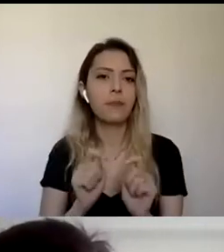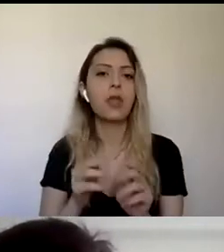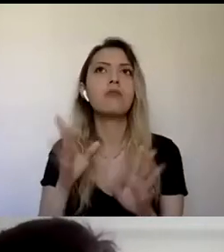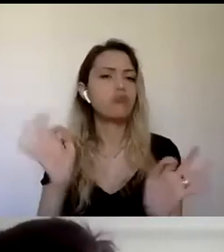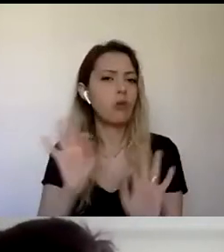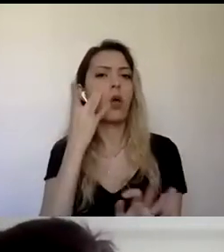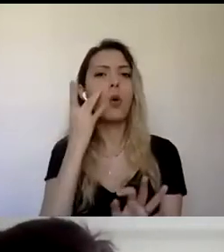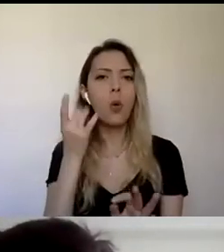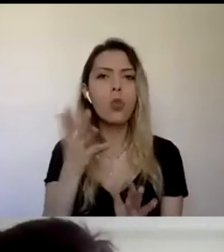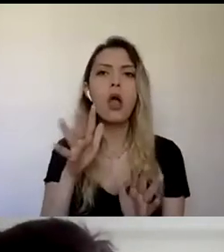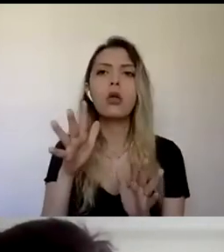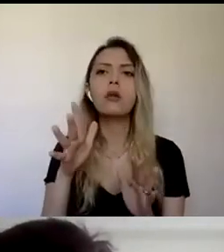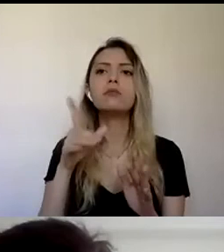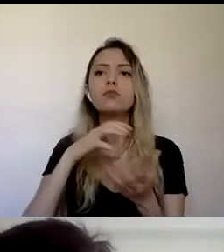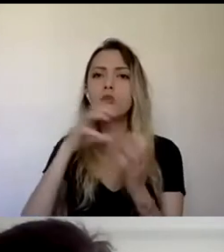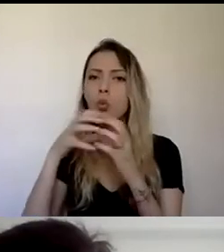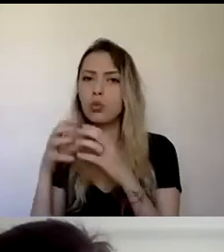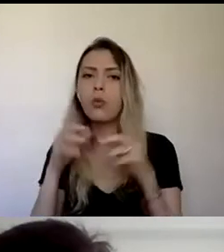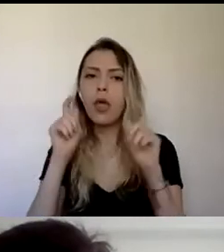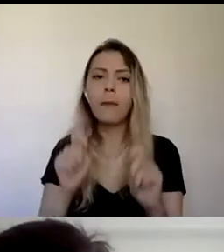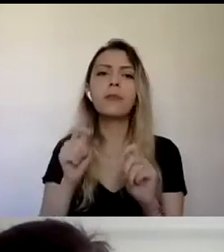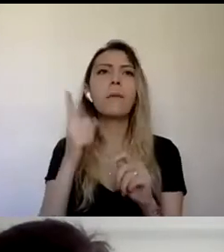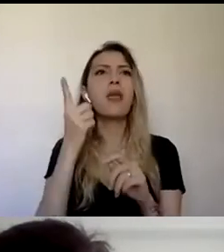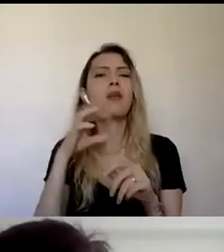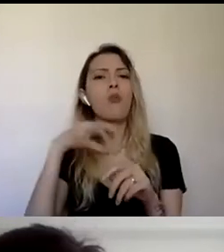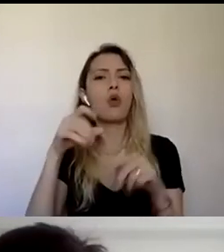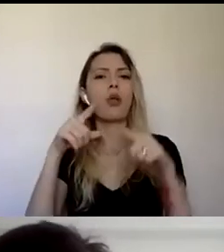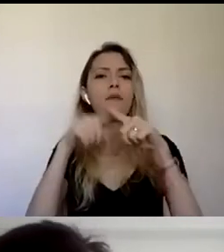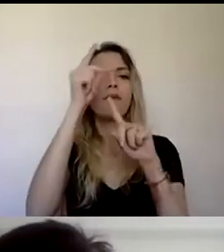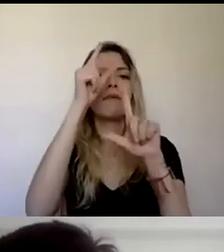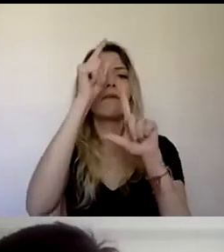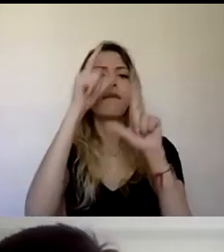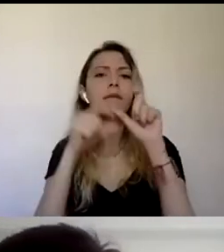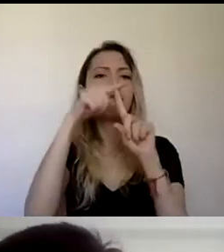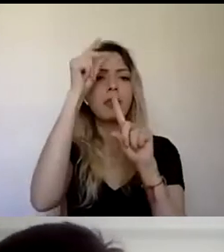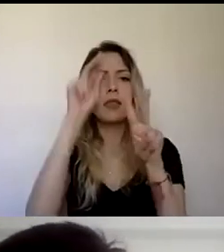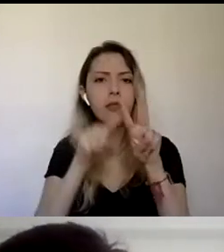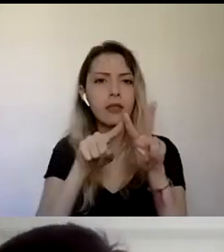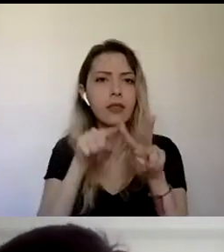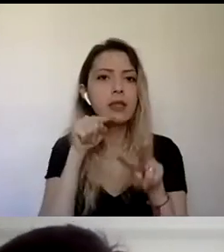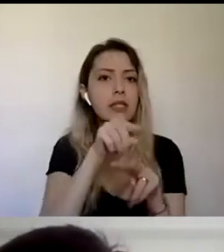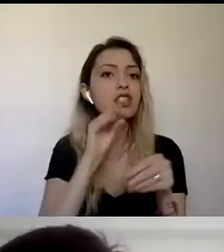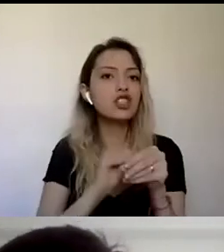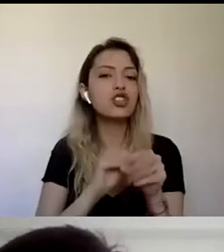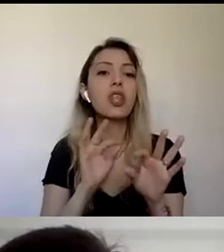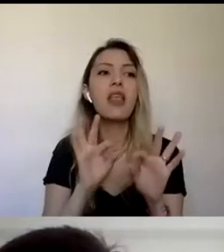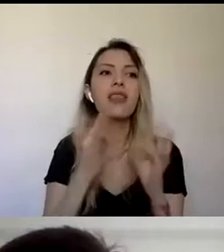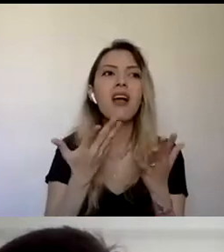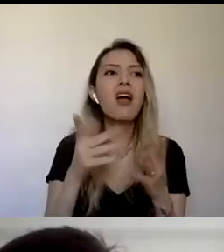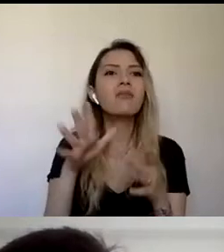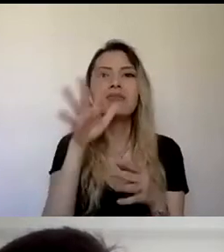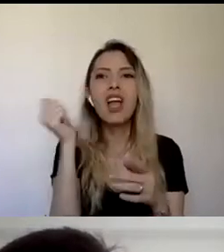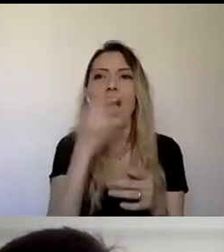göstergelerimizi oluşturmuştuk. Bir bölgede Filistin'de nasıl erişilebiliyor, Gazze'de ne kadar